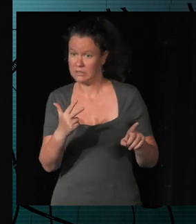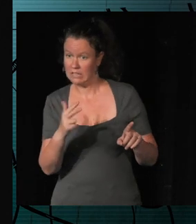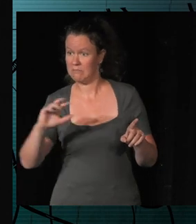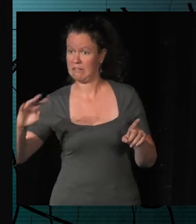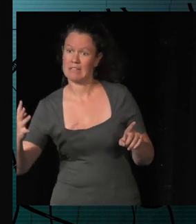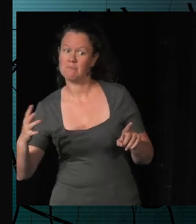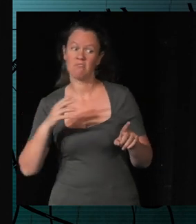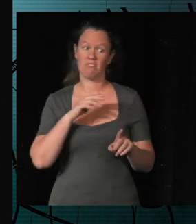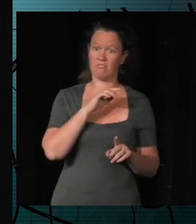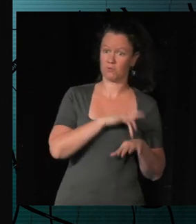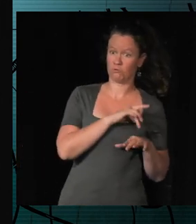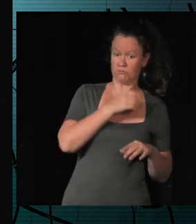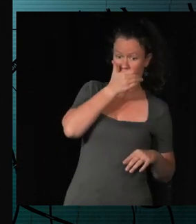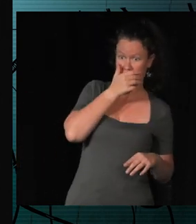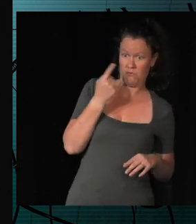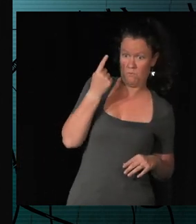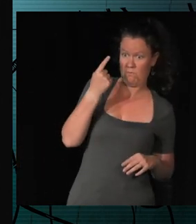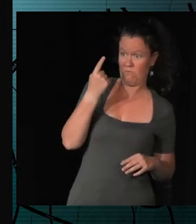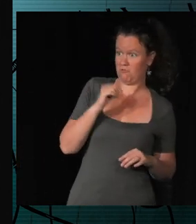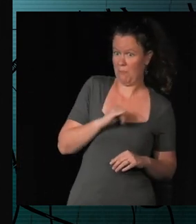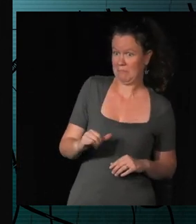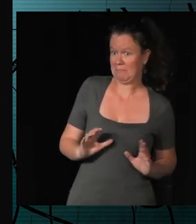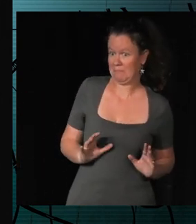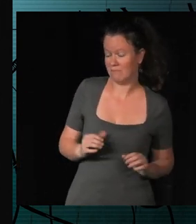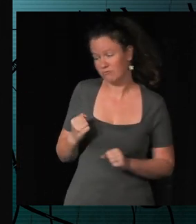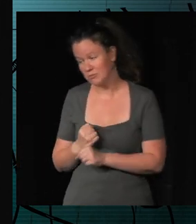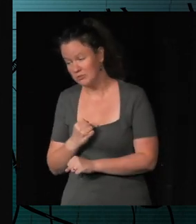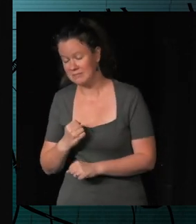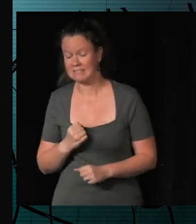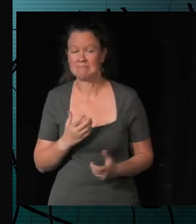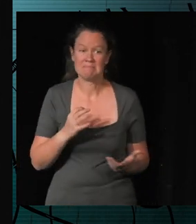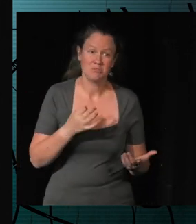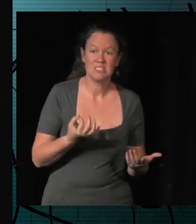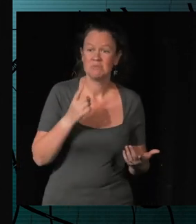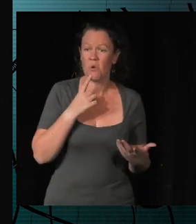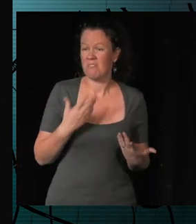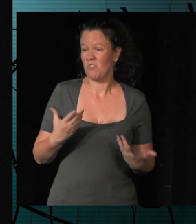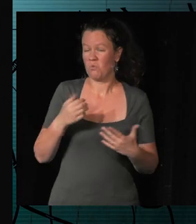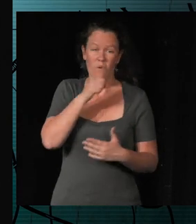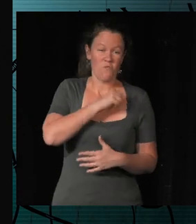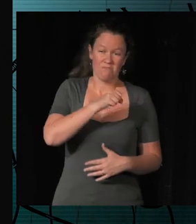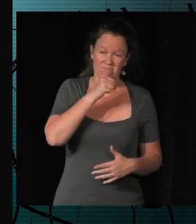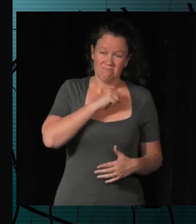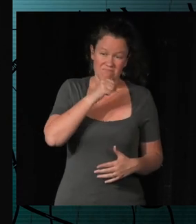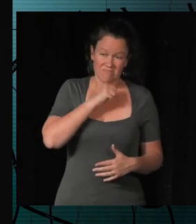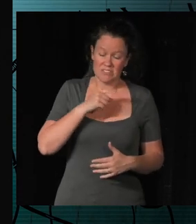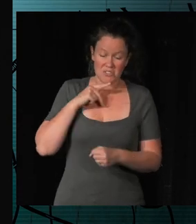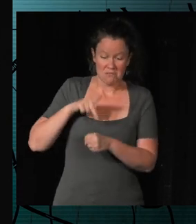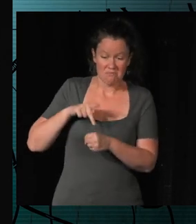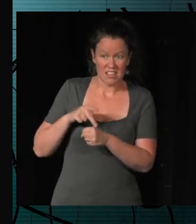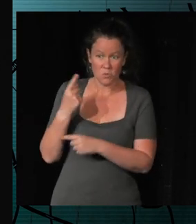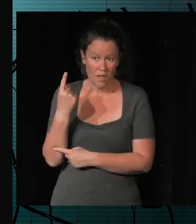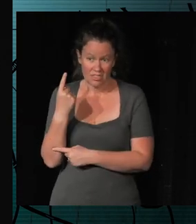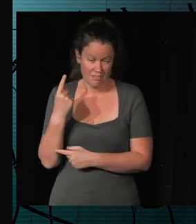1 dommage euh et aujourd'hui alors soit il faut un émulateur sur PC mais sinon si on veut le faire sur PS1 la PS1 que j'ai